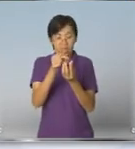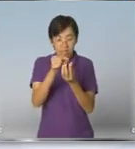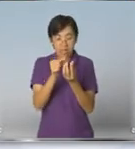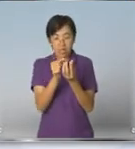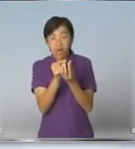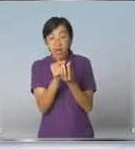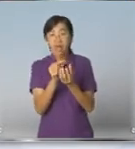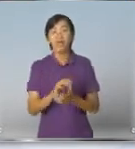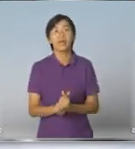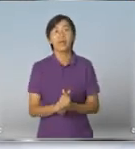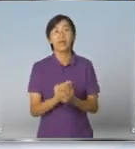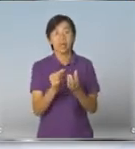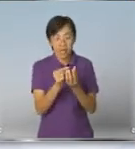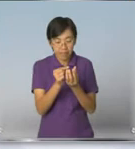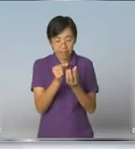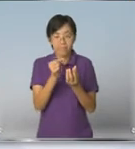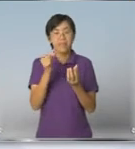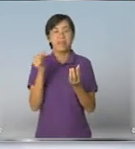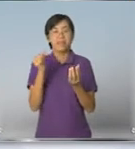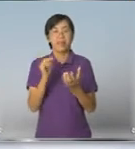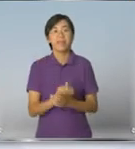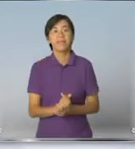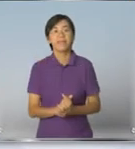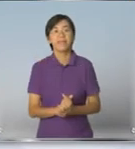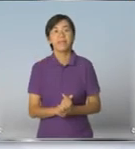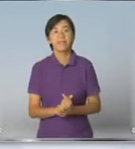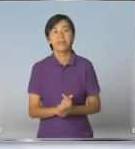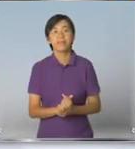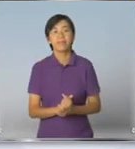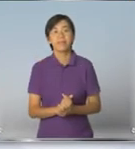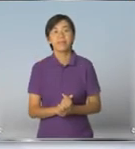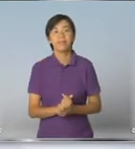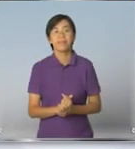างหนีบแล้วดึงขึ้นมา